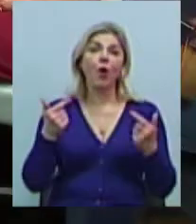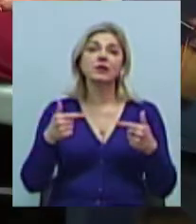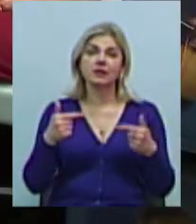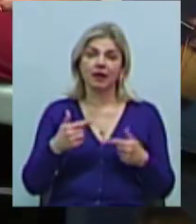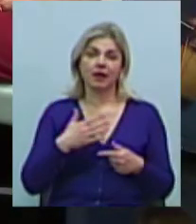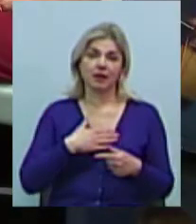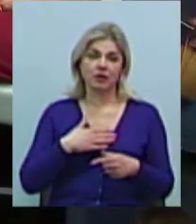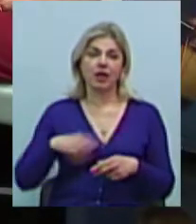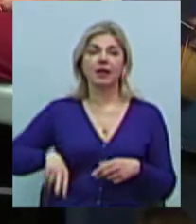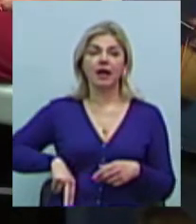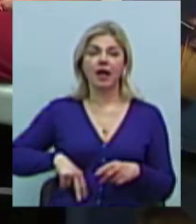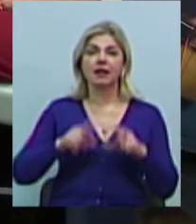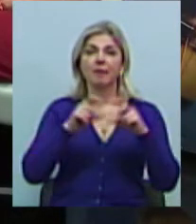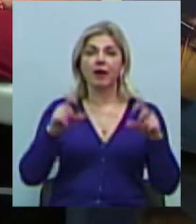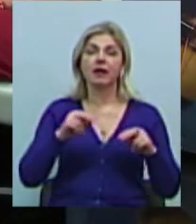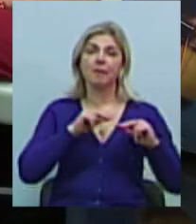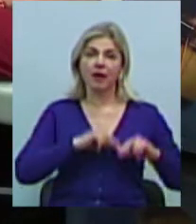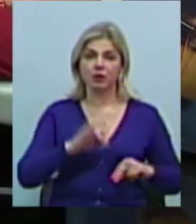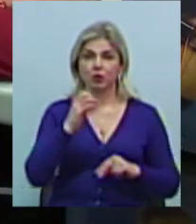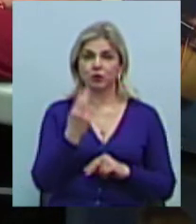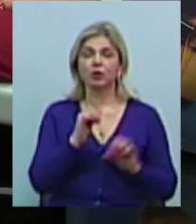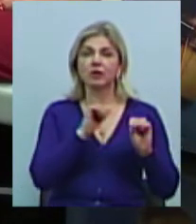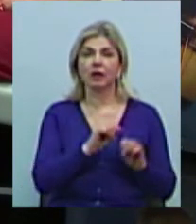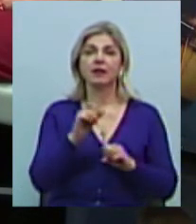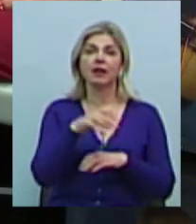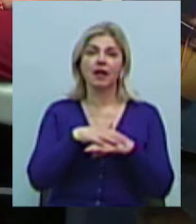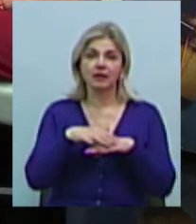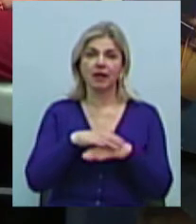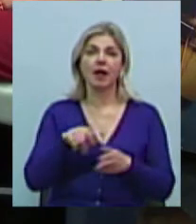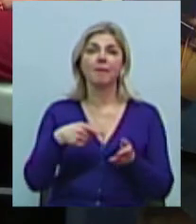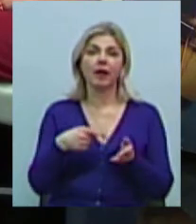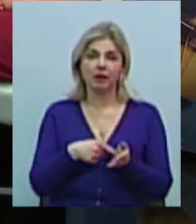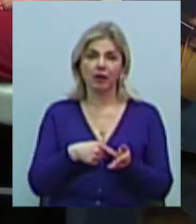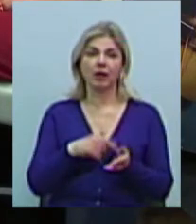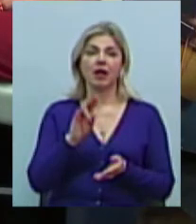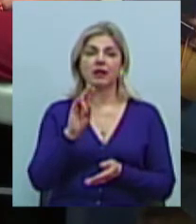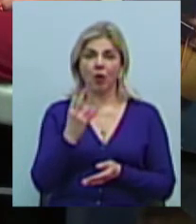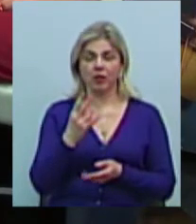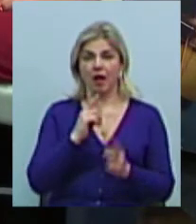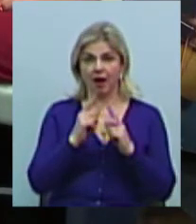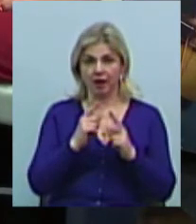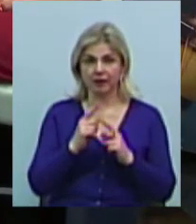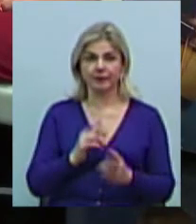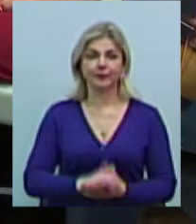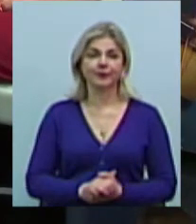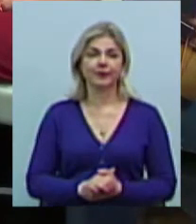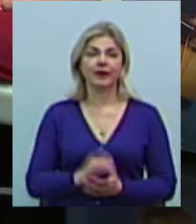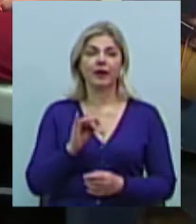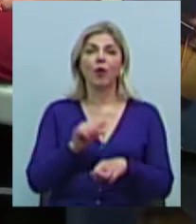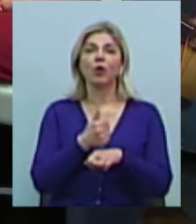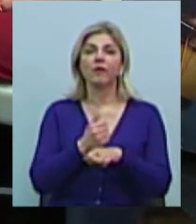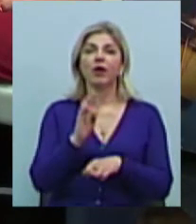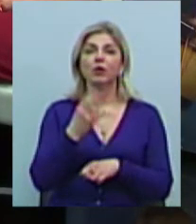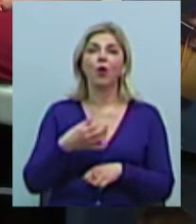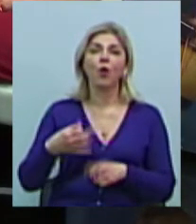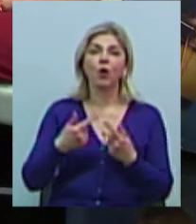директор Департаменту праці та соціального захисту населення Миколаївської міської ради Сергій Василенко та голова Миколаївської